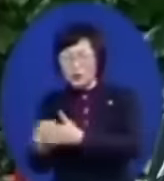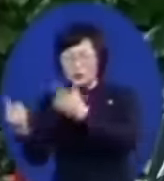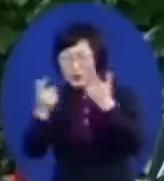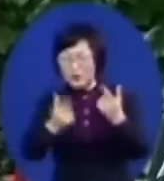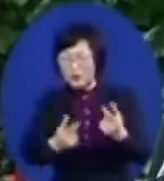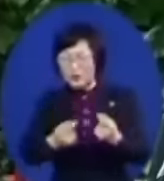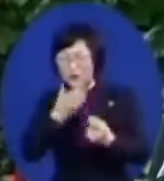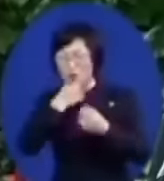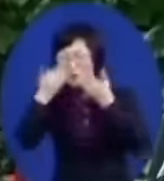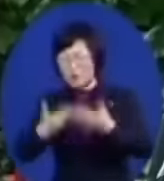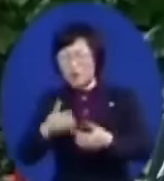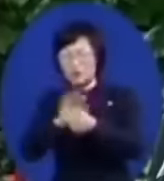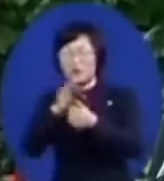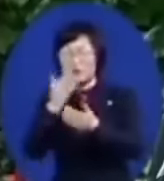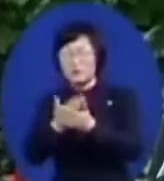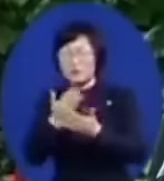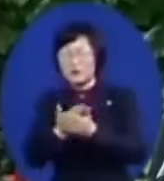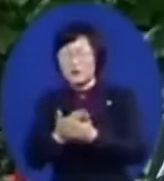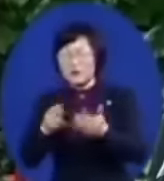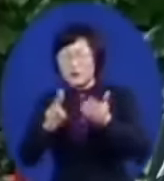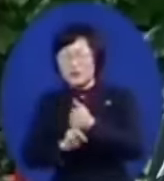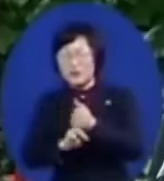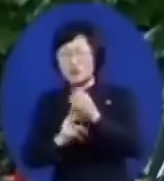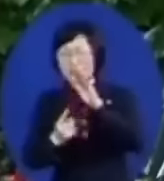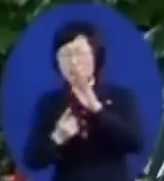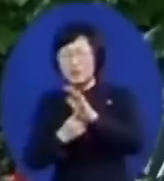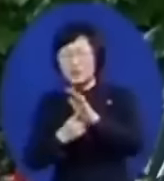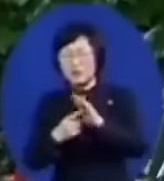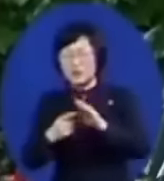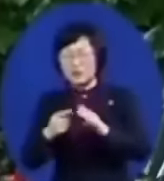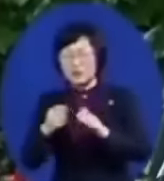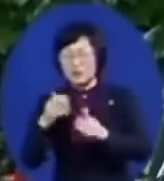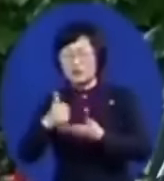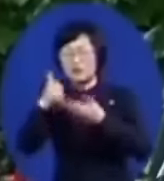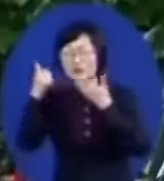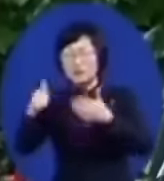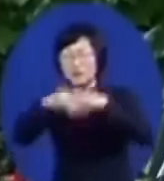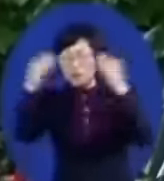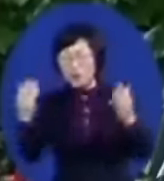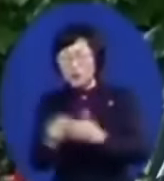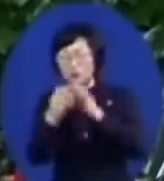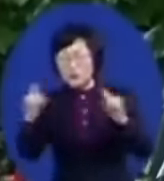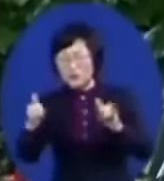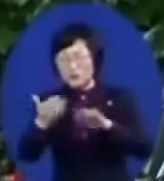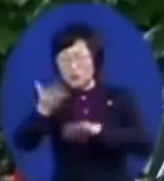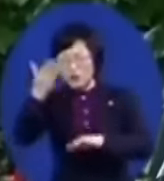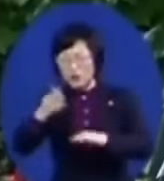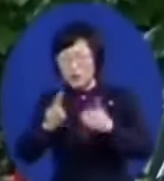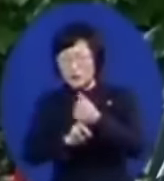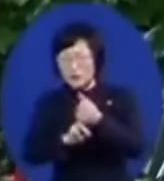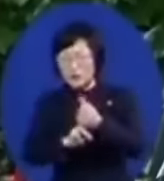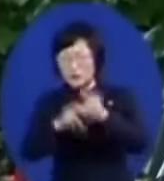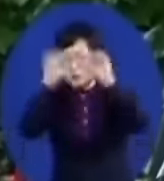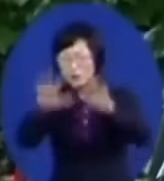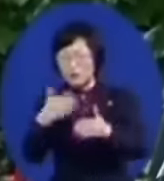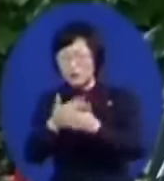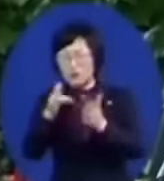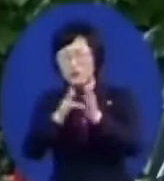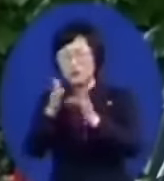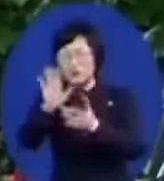발전하게 도와주시옵소서. 기적의 하나님이여, 주님께서 모든 사람 속에 기적으로 나타나시고 예수